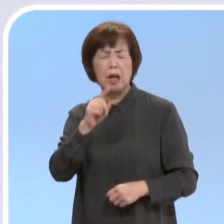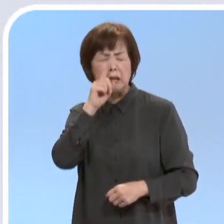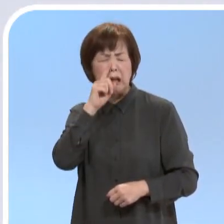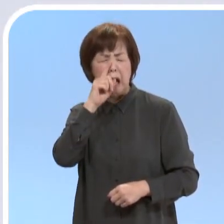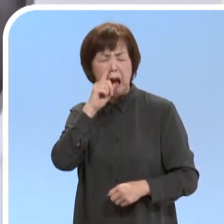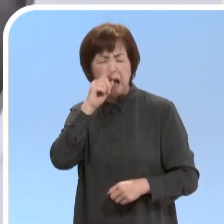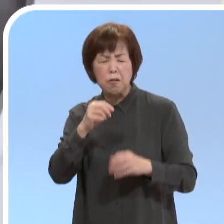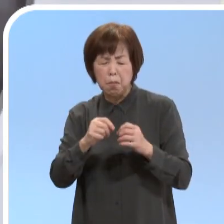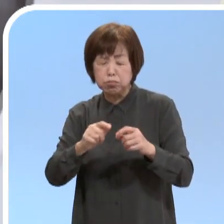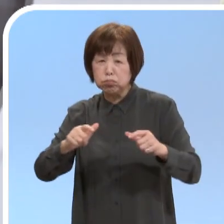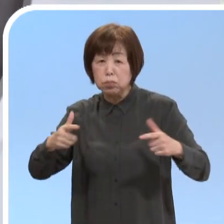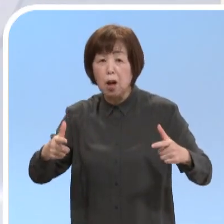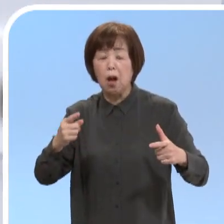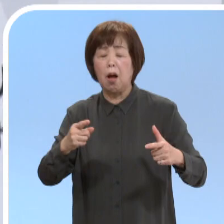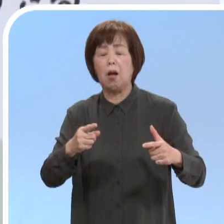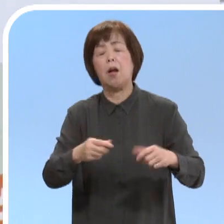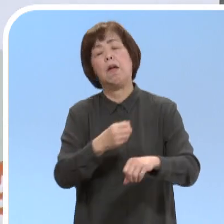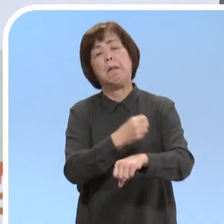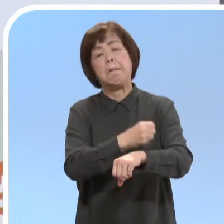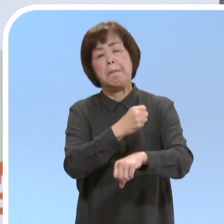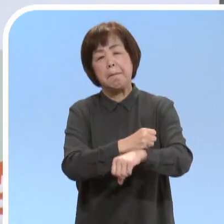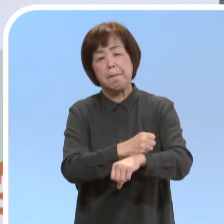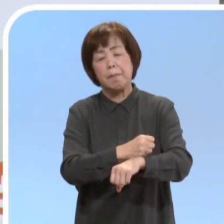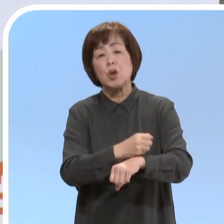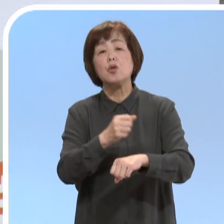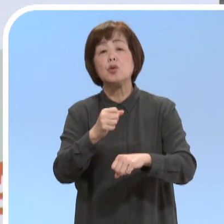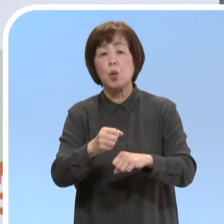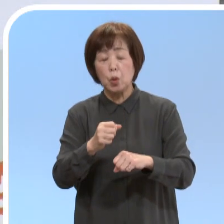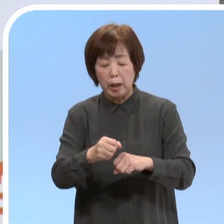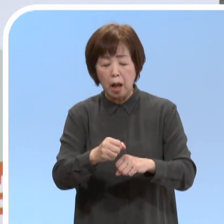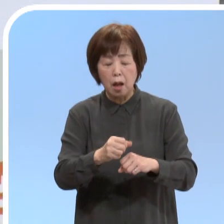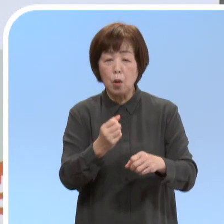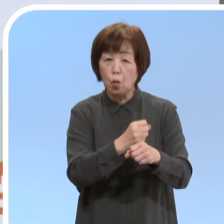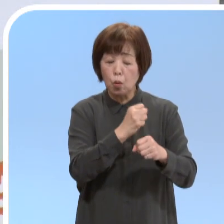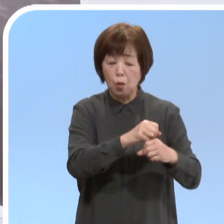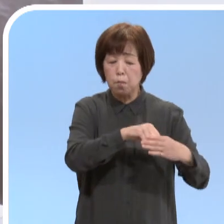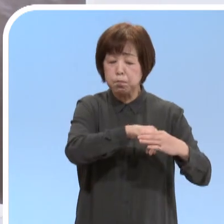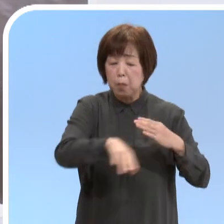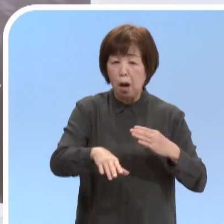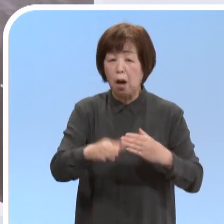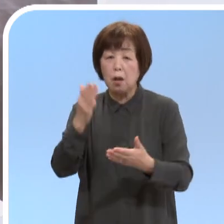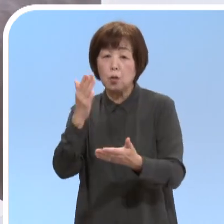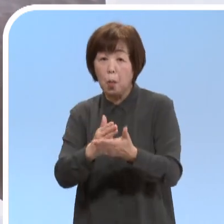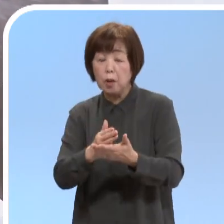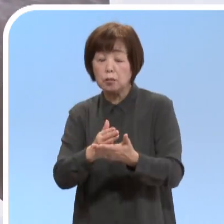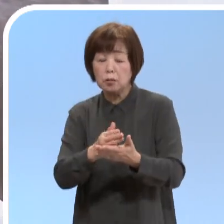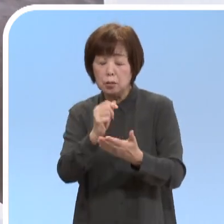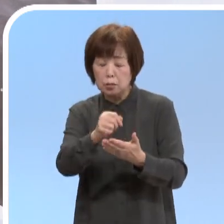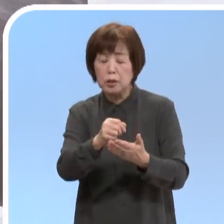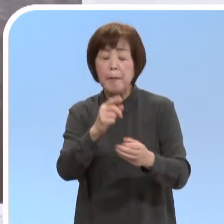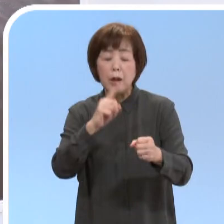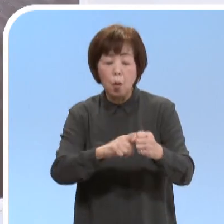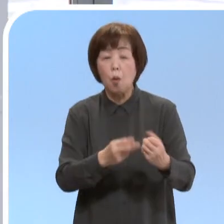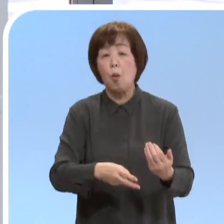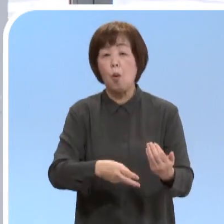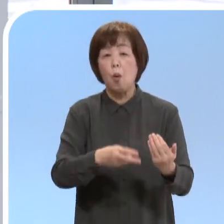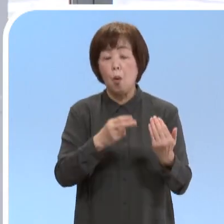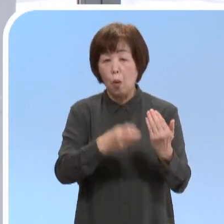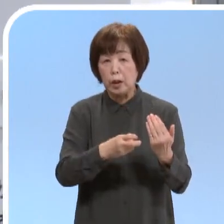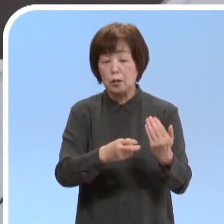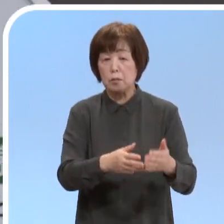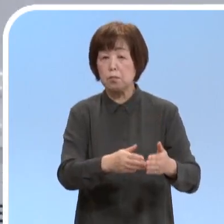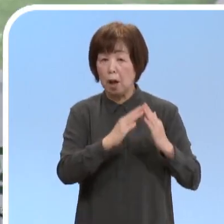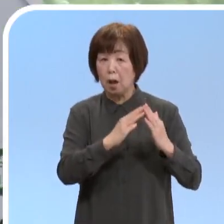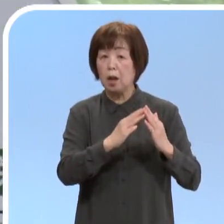プランクトンこれ湧き出してこれはエクということで法律によって排水規制というのをどんどんかけていきましたで